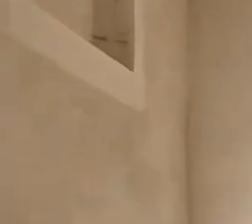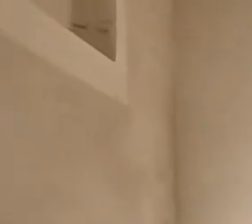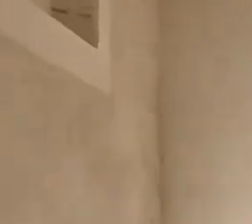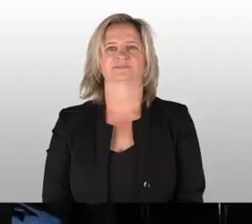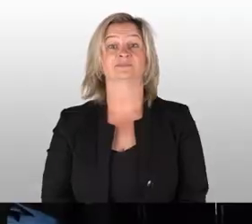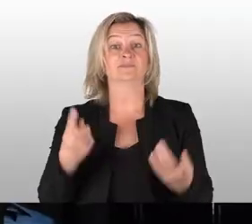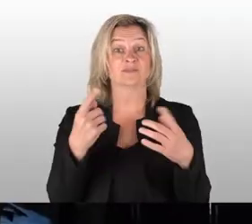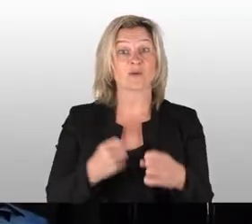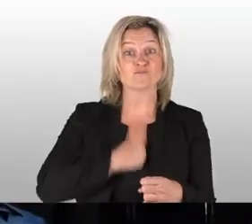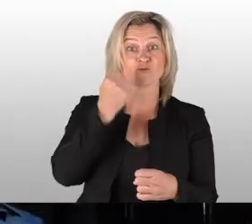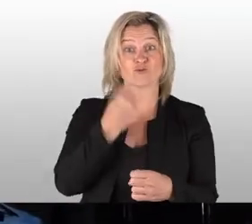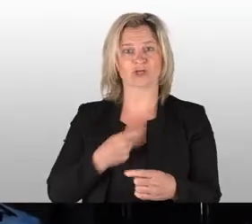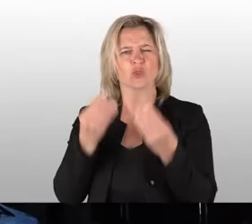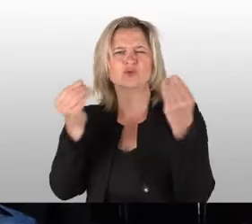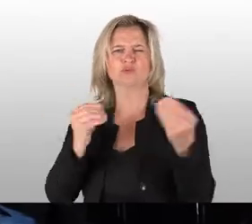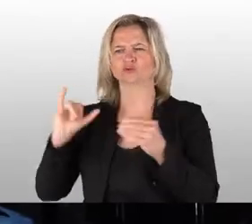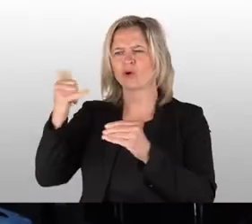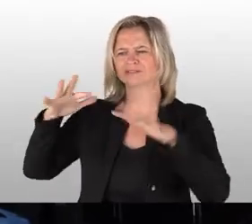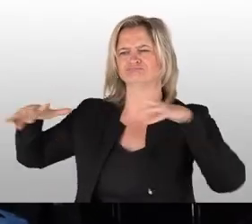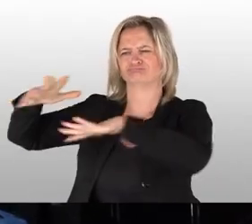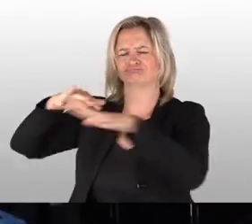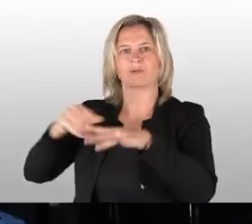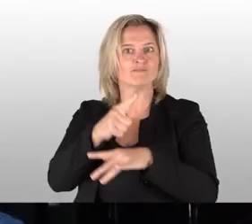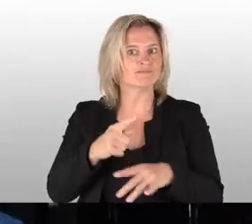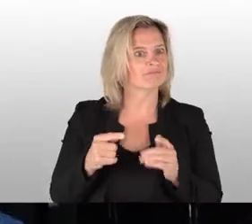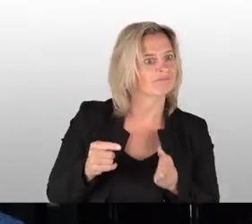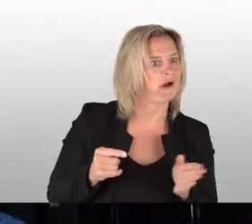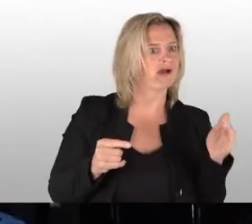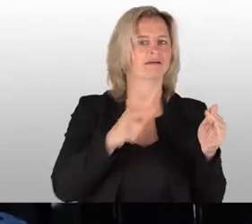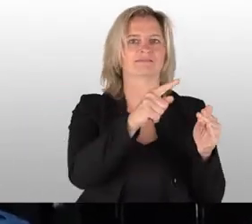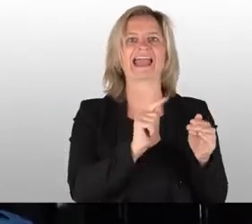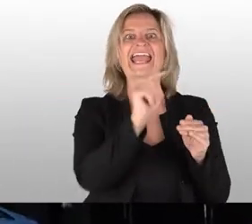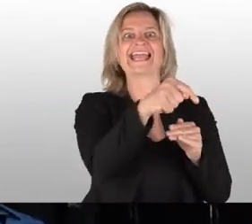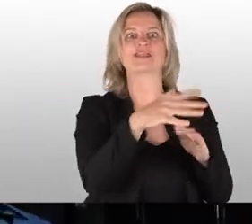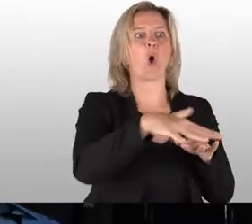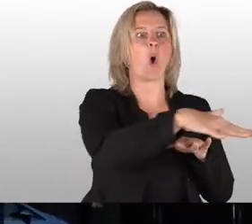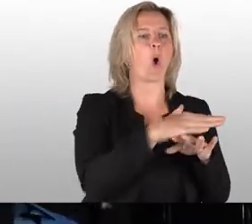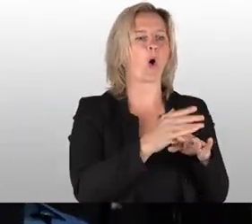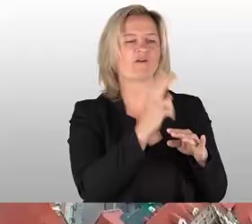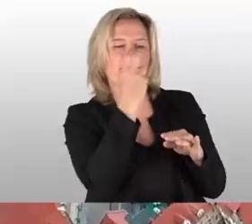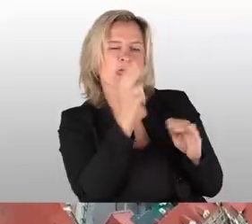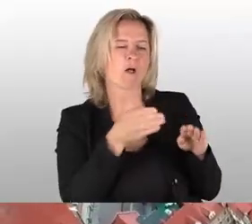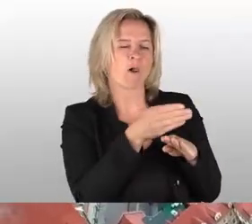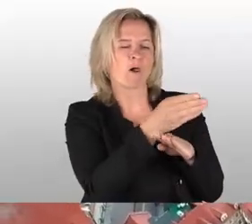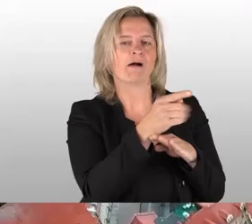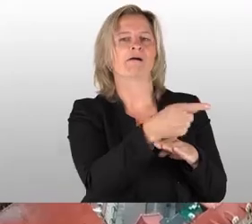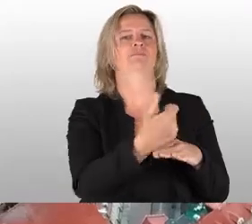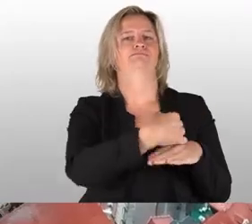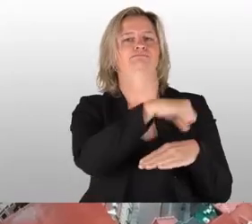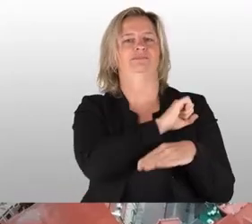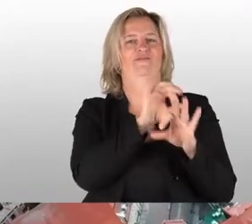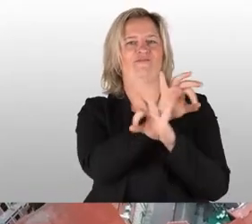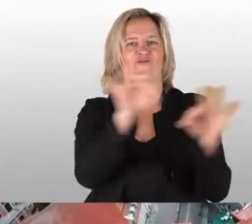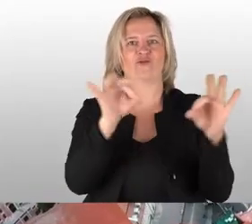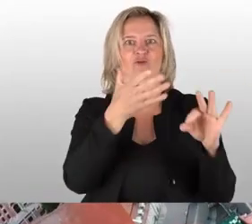Wer sich dann traut, mal von diesen typischen Touristenstrecken wegzugehen, das heißt mal abzubiegen oder auch Hinterhöfe zu erkunden, der wird